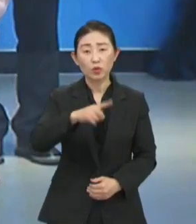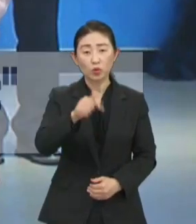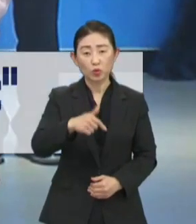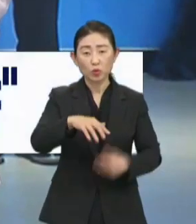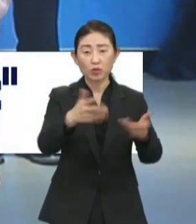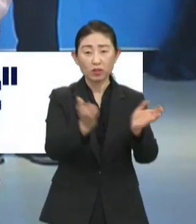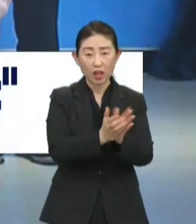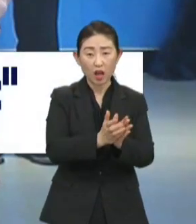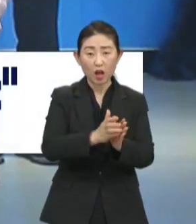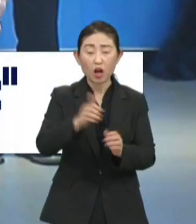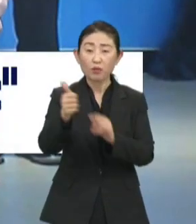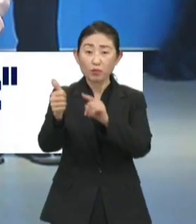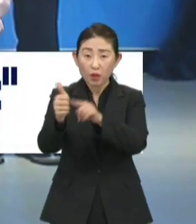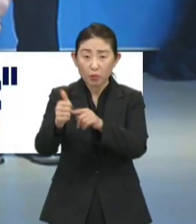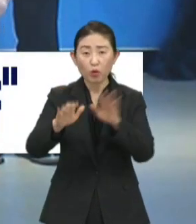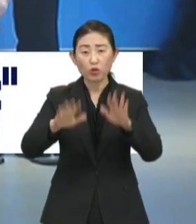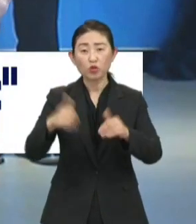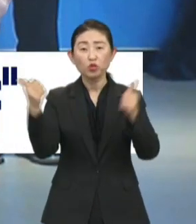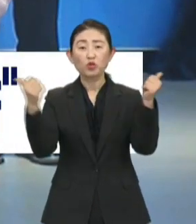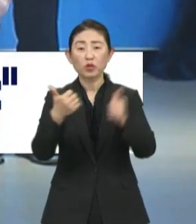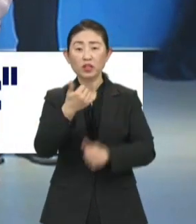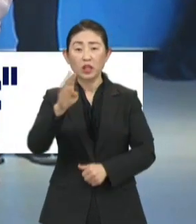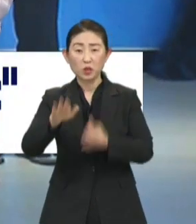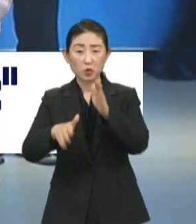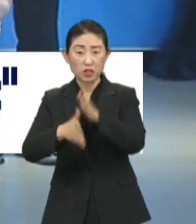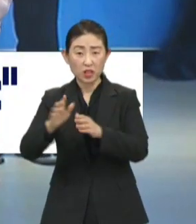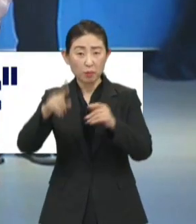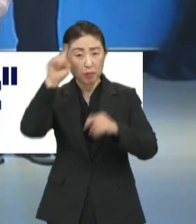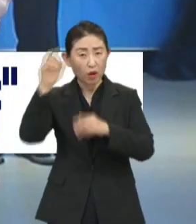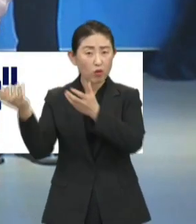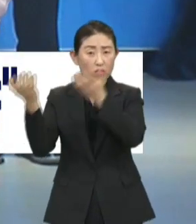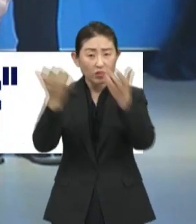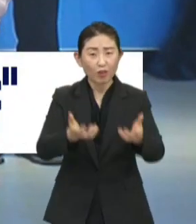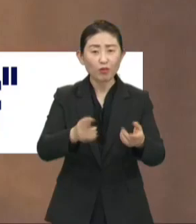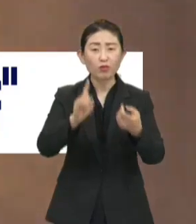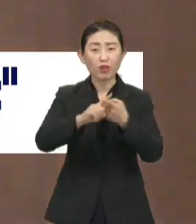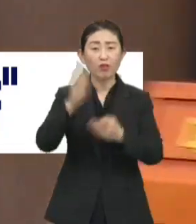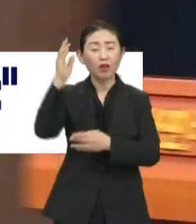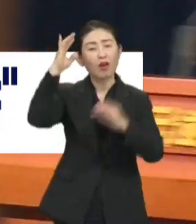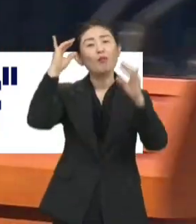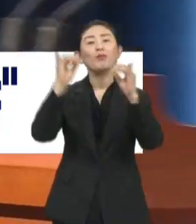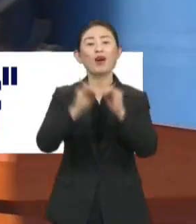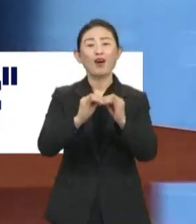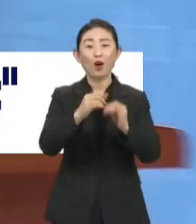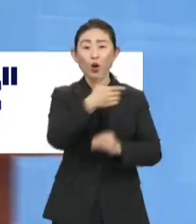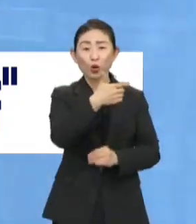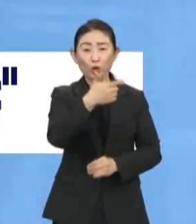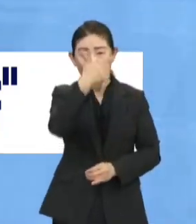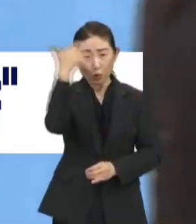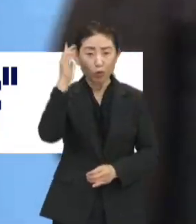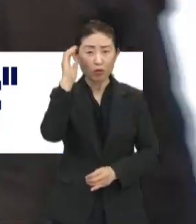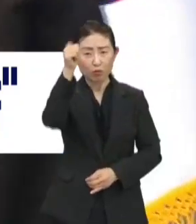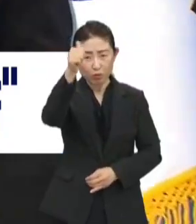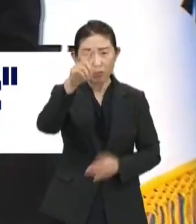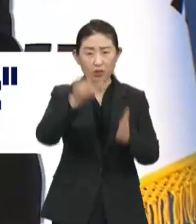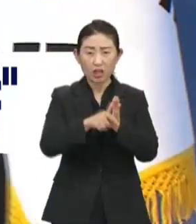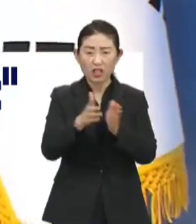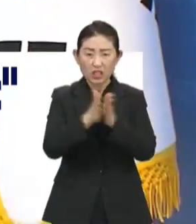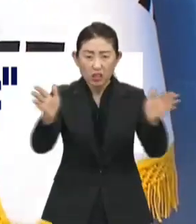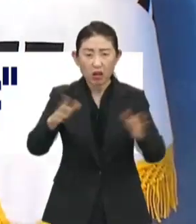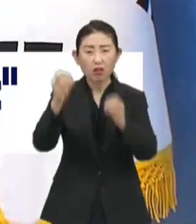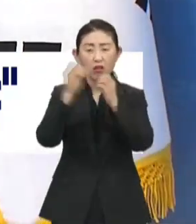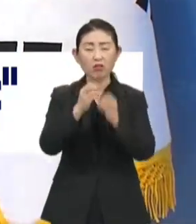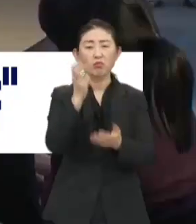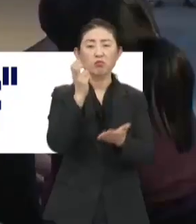조국 혁신당 조국 대표가 국회 세종시 완전 이전에 대한 찬성의 뜻과 함께 노무현 정부 시절 추진하다가 관습